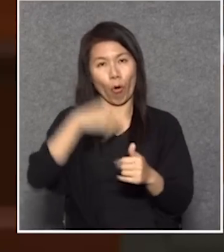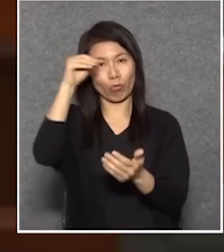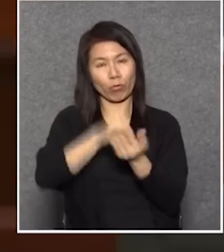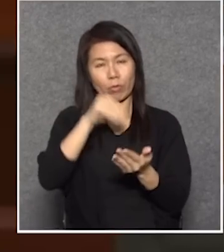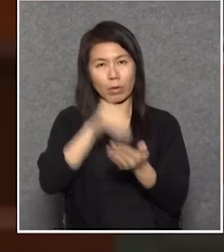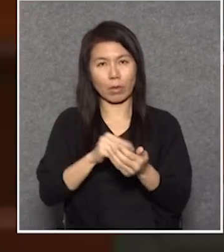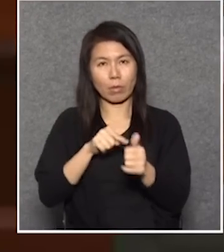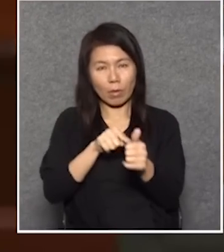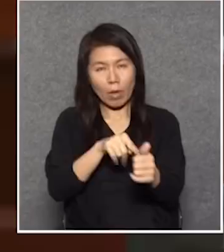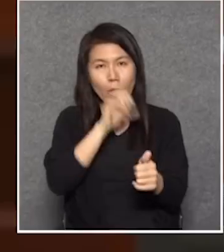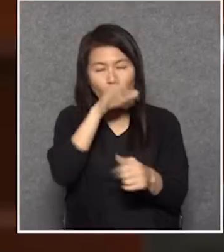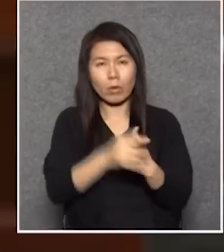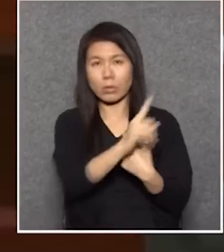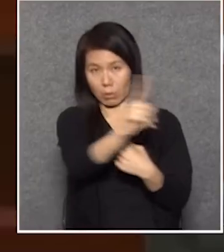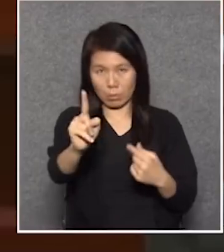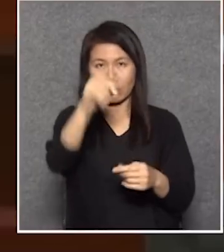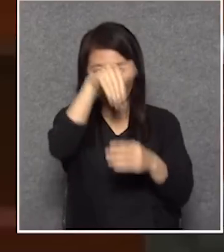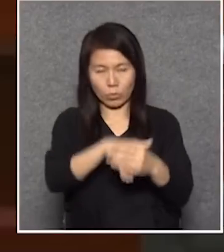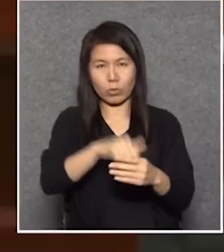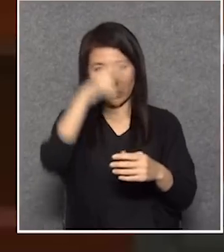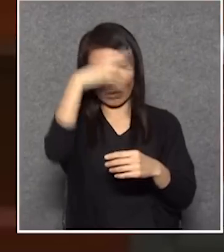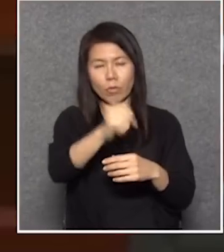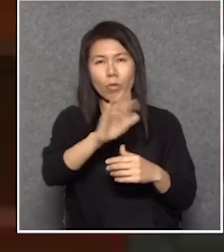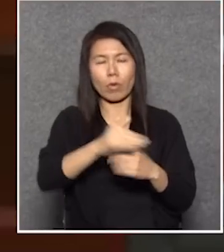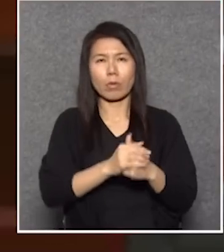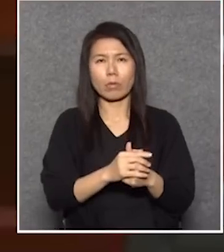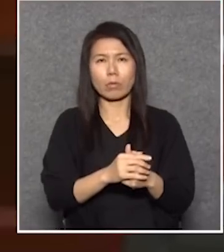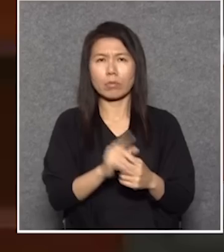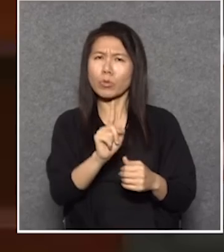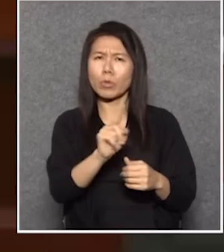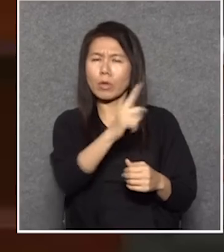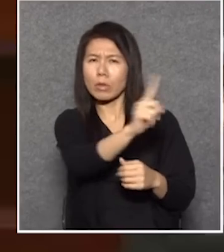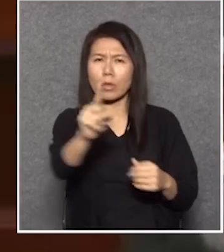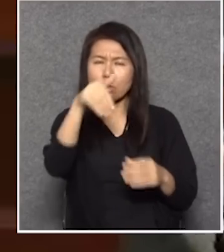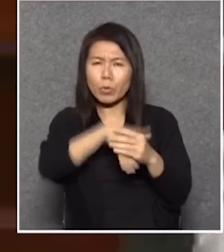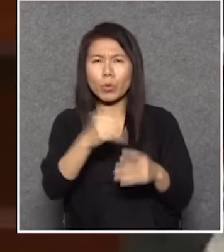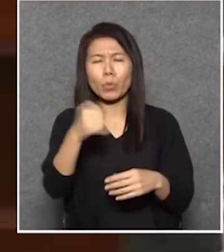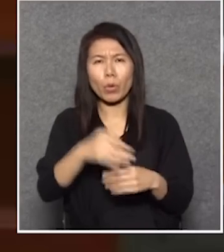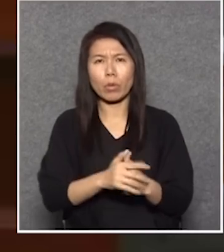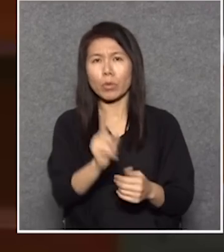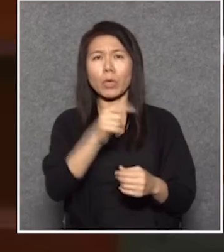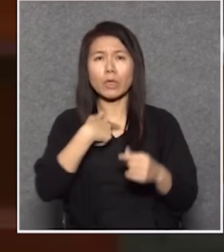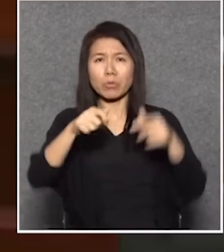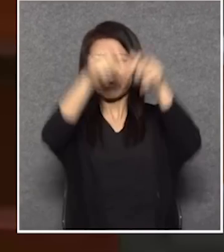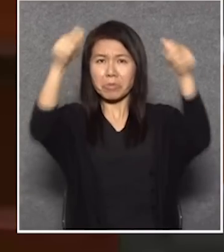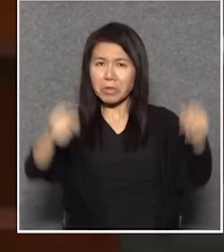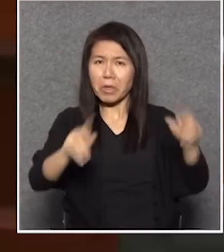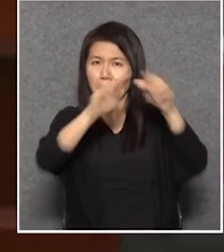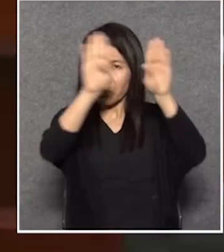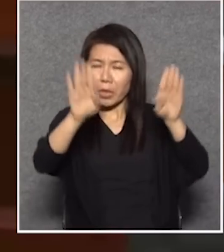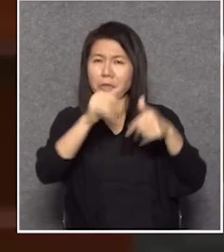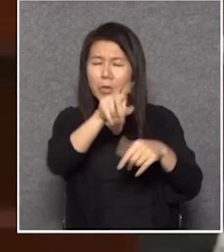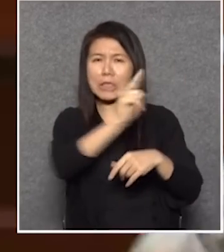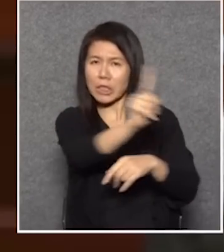咪？一人一票選特首，咁點解一人一票係唔好啊？唔好咁點解要大家一掛個街板全部一人一票選特首